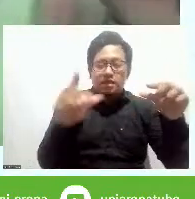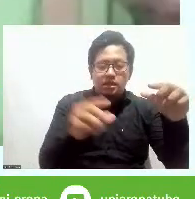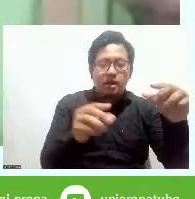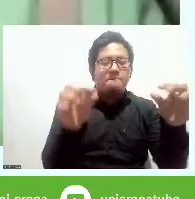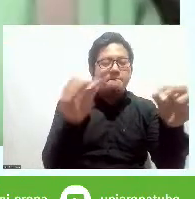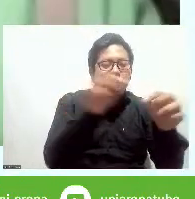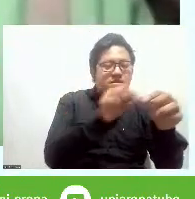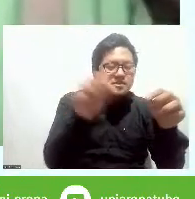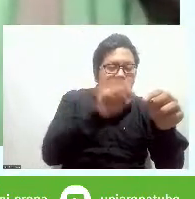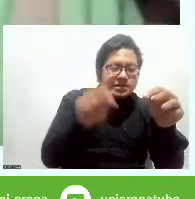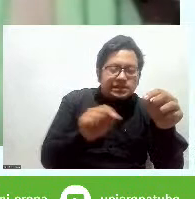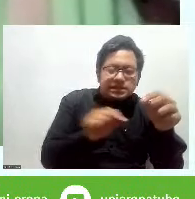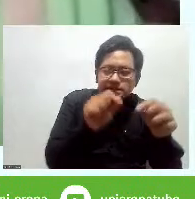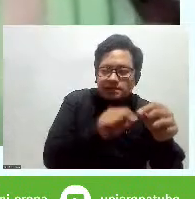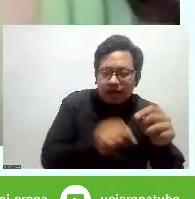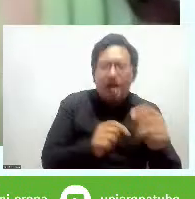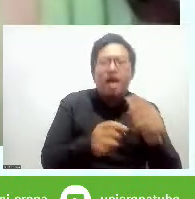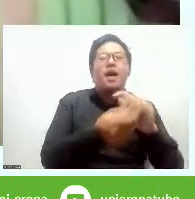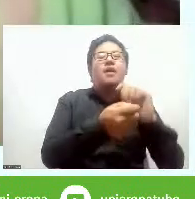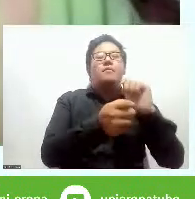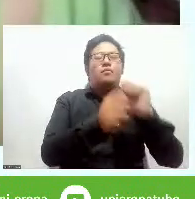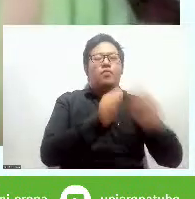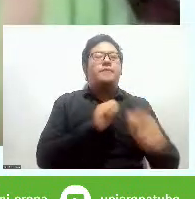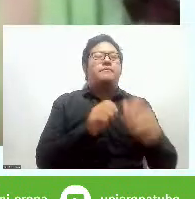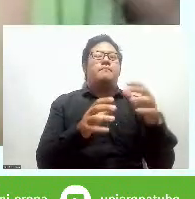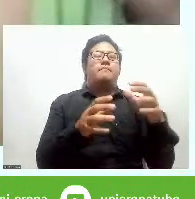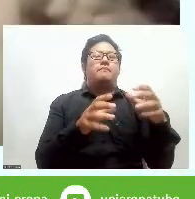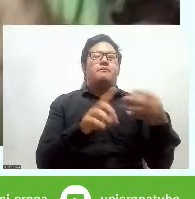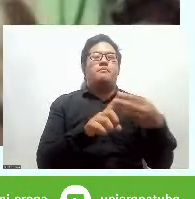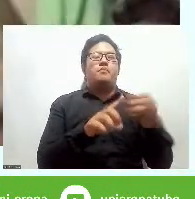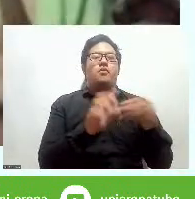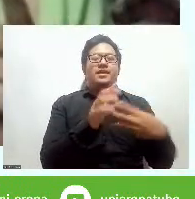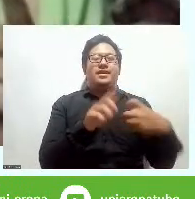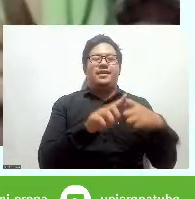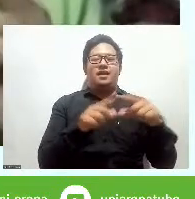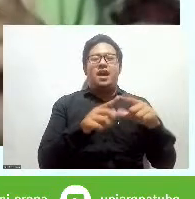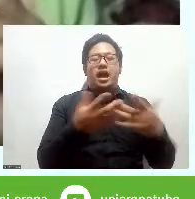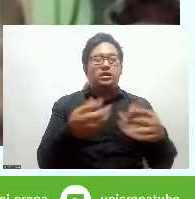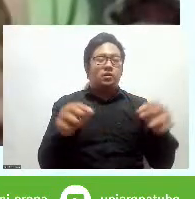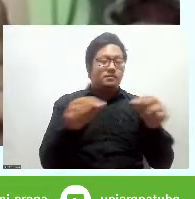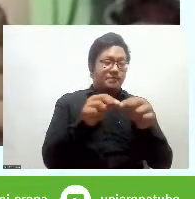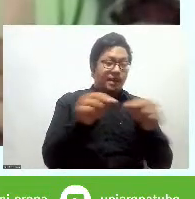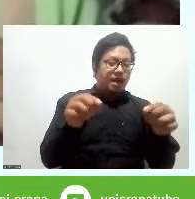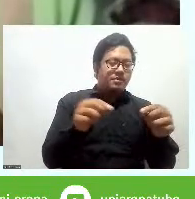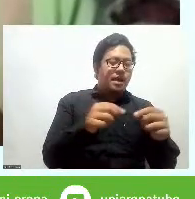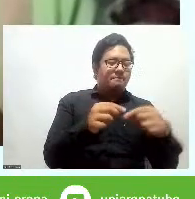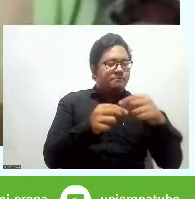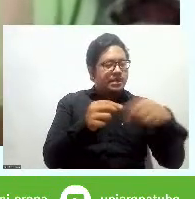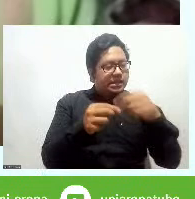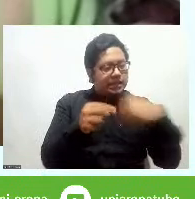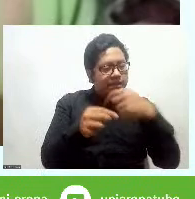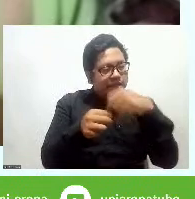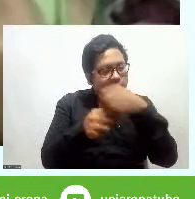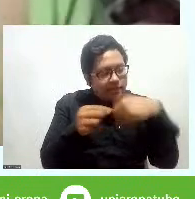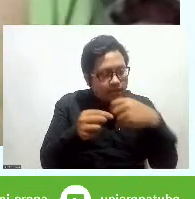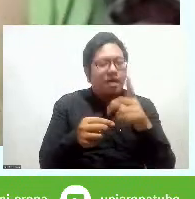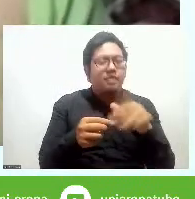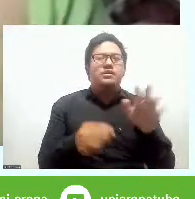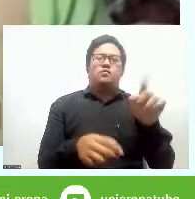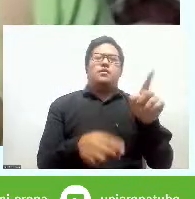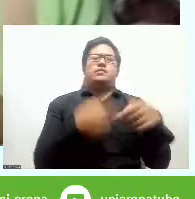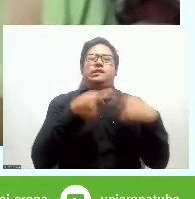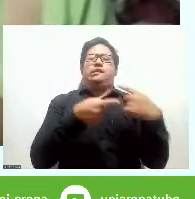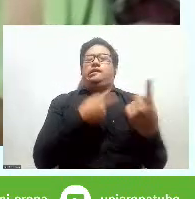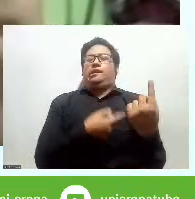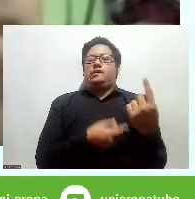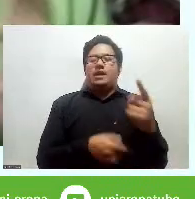dipilin lagi sehingga jadi benang yang yang karena itu yaitu ada cerita tersendiri itu memang ada ceritanya dari sahabat